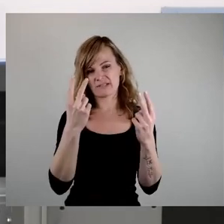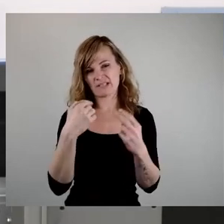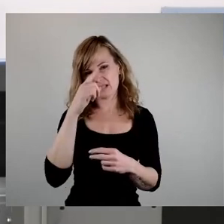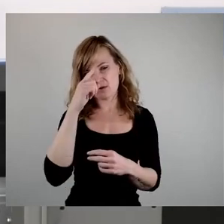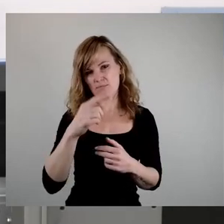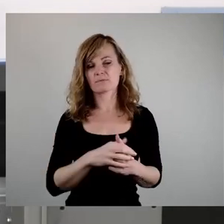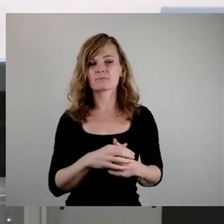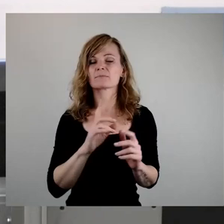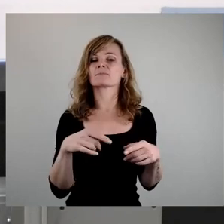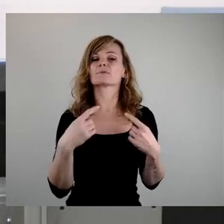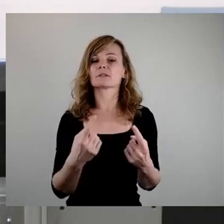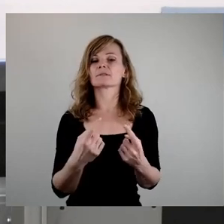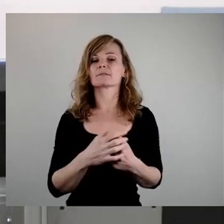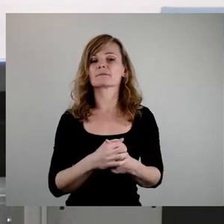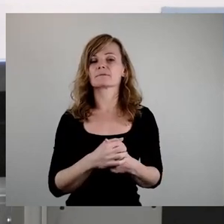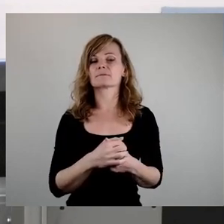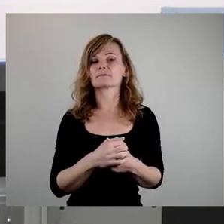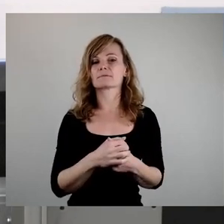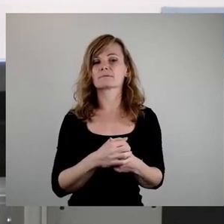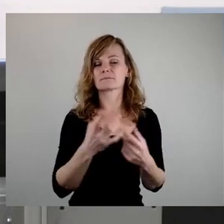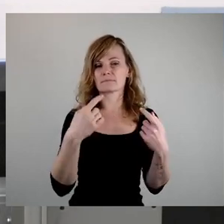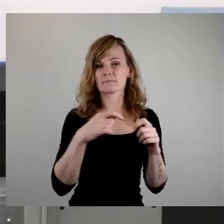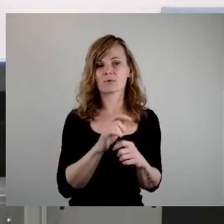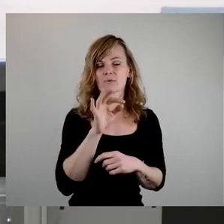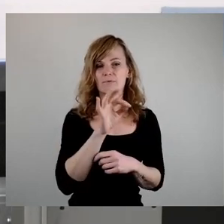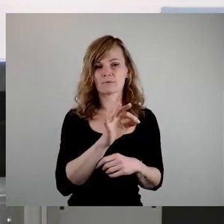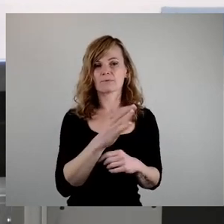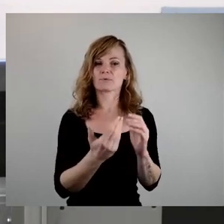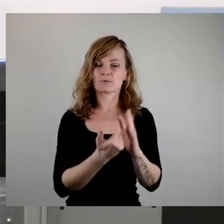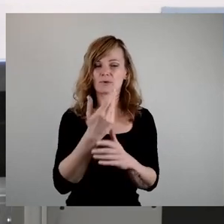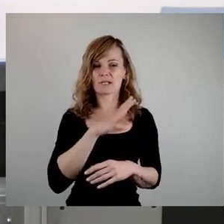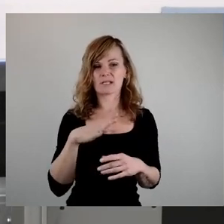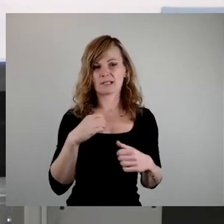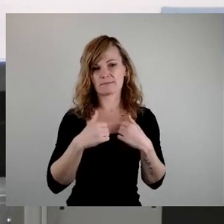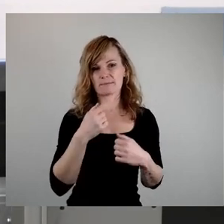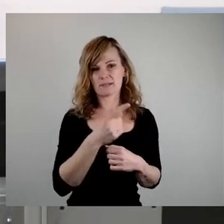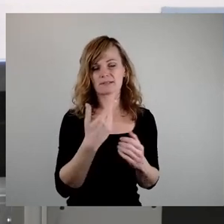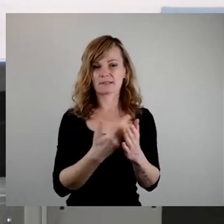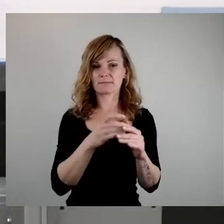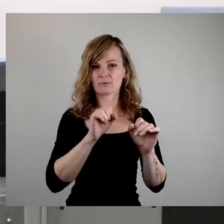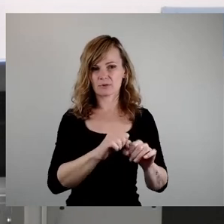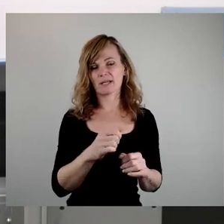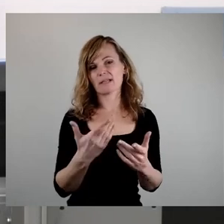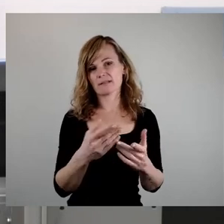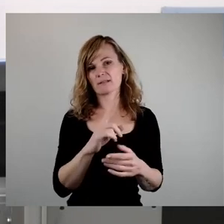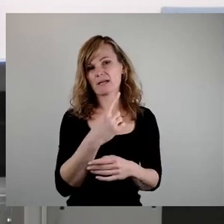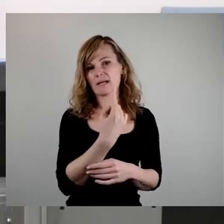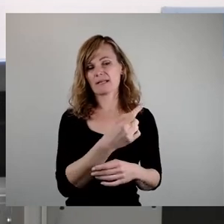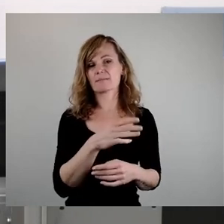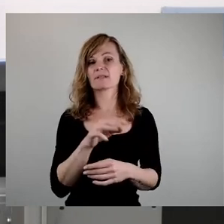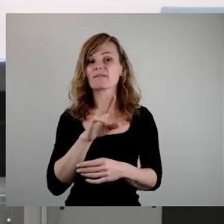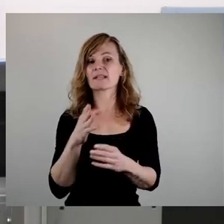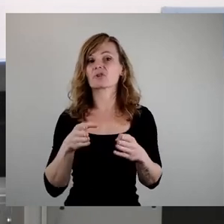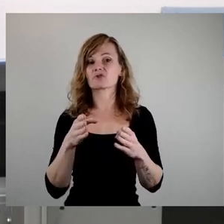letzten Endes dann aber bei dem Bau dann für das neue Sachsenbad diese Variante 1 dann mit der Wöhlner Straße dann dort auch zum